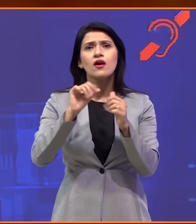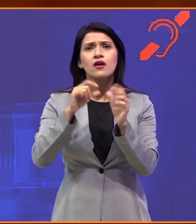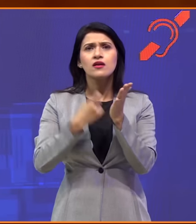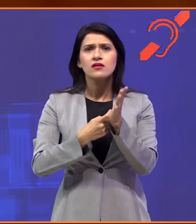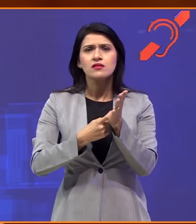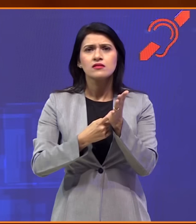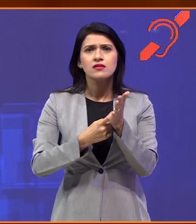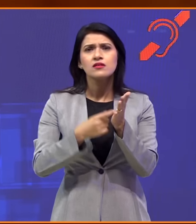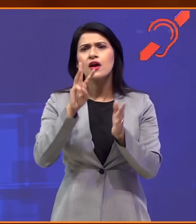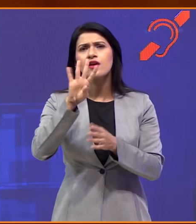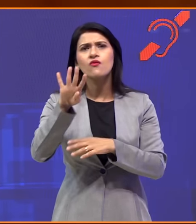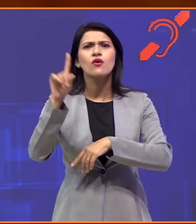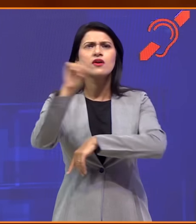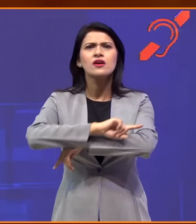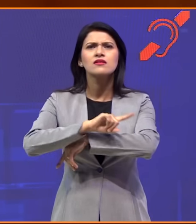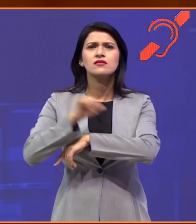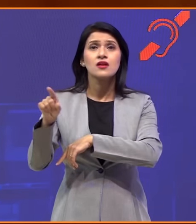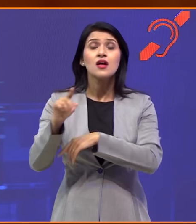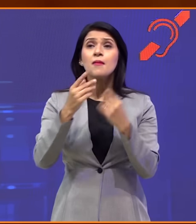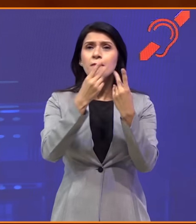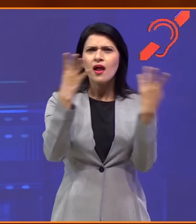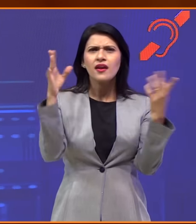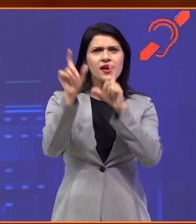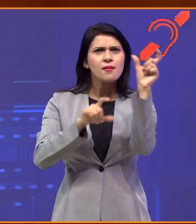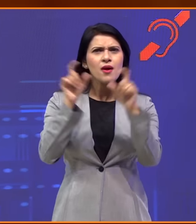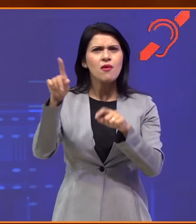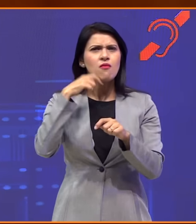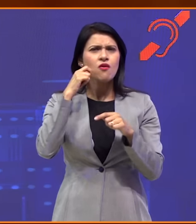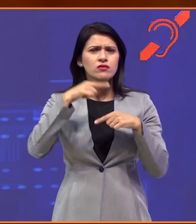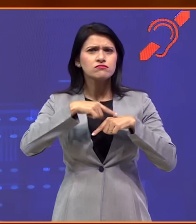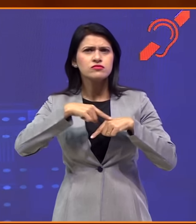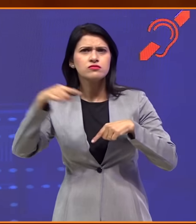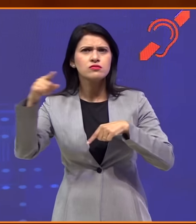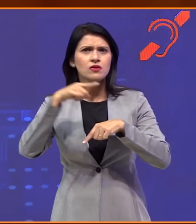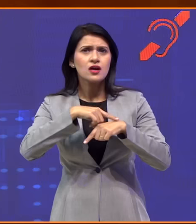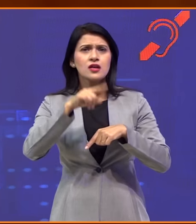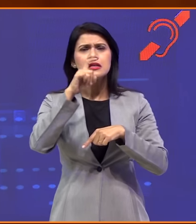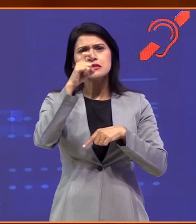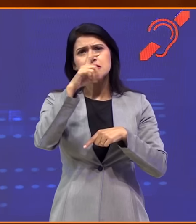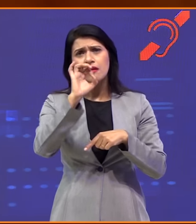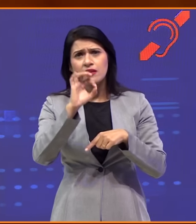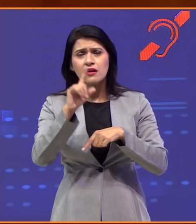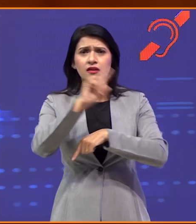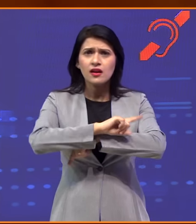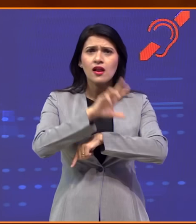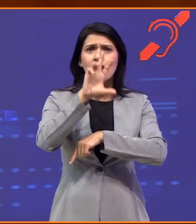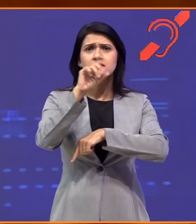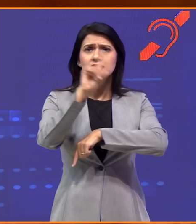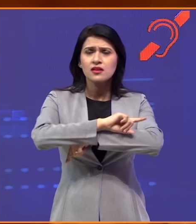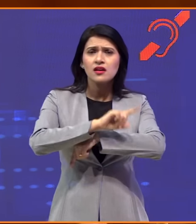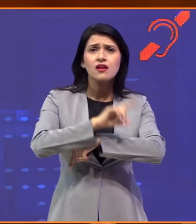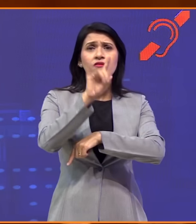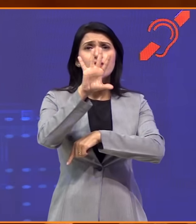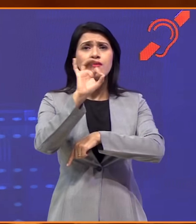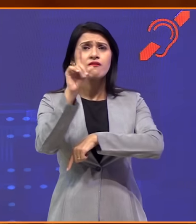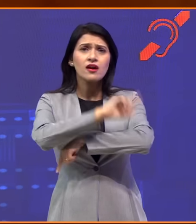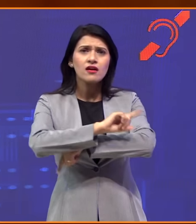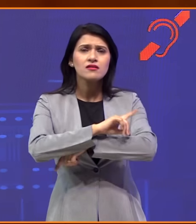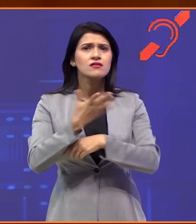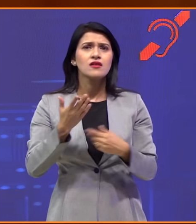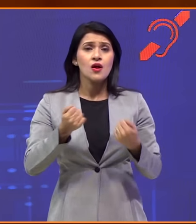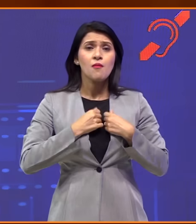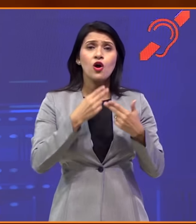कि बाकी लोगों की फिल्में जो बड़ी फिल्में बनाते हैं उनको लगता होगा 70 दिन 80 दिन 100 दिन 150 दिन और मेरी कहानी वाली फिल्म होती है